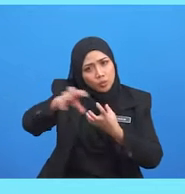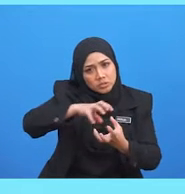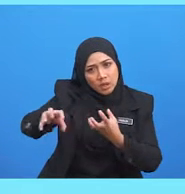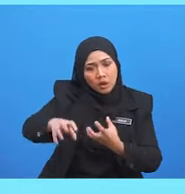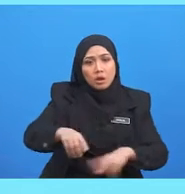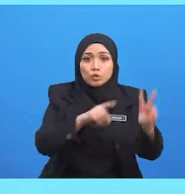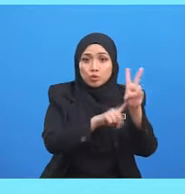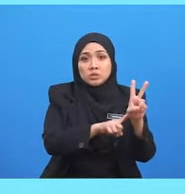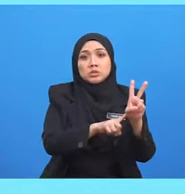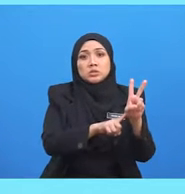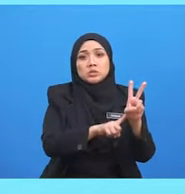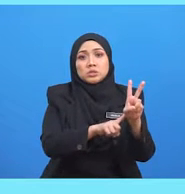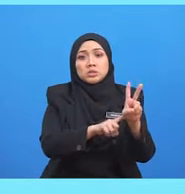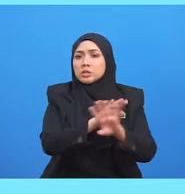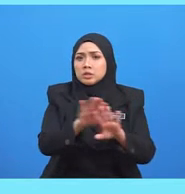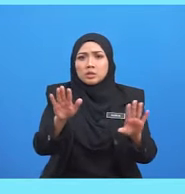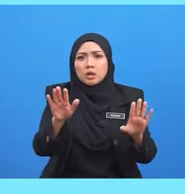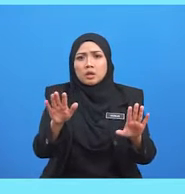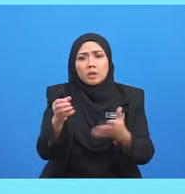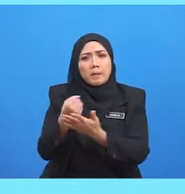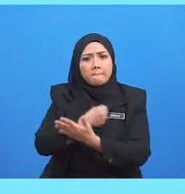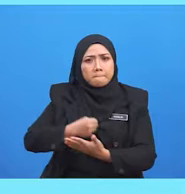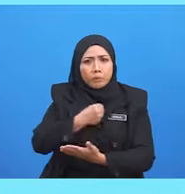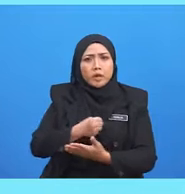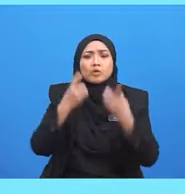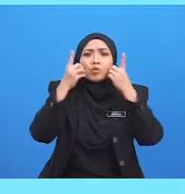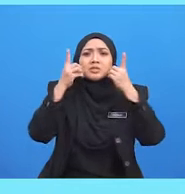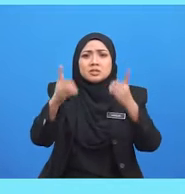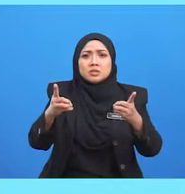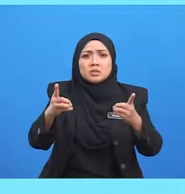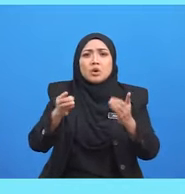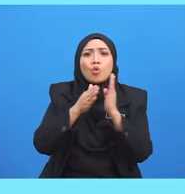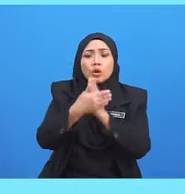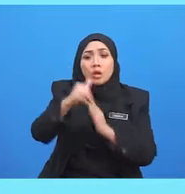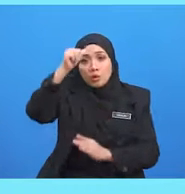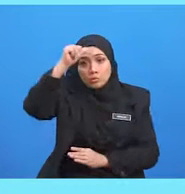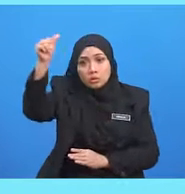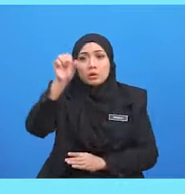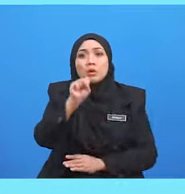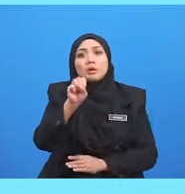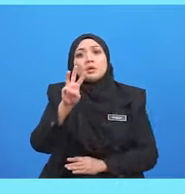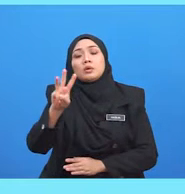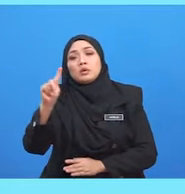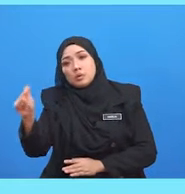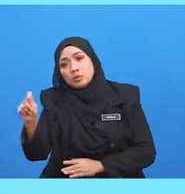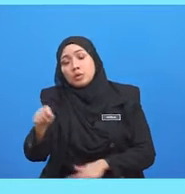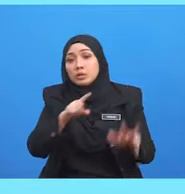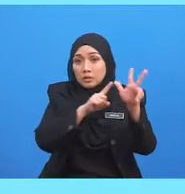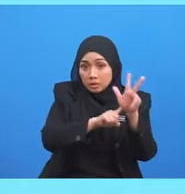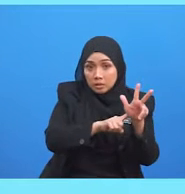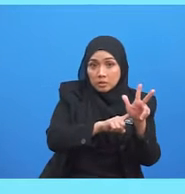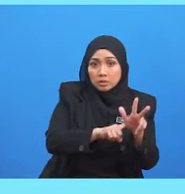rosak. 2. Tidak diampunkan dosanya oleh Allah Subhanahu wa taala.